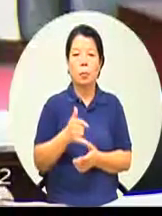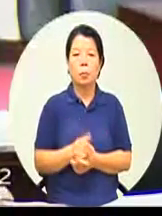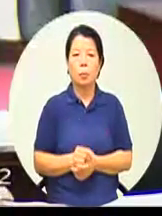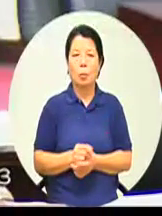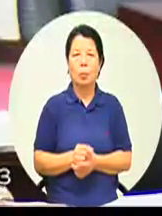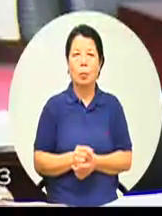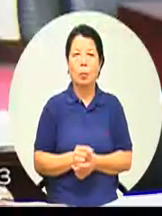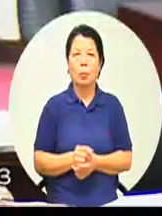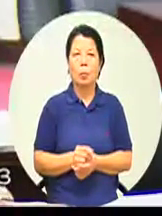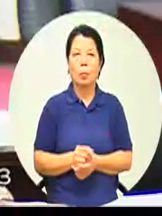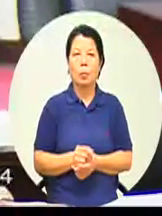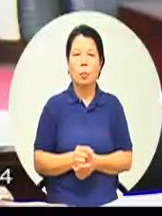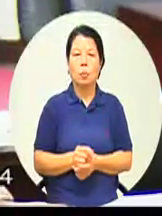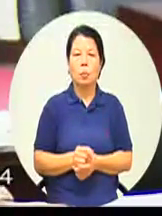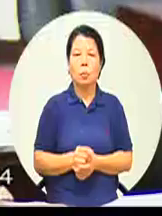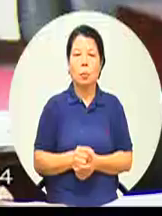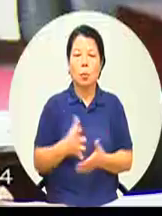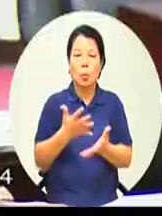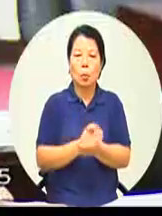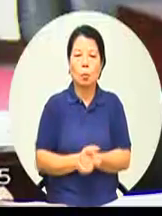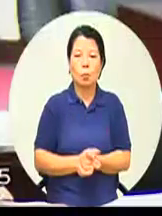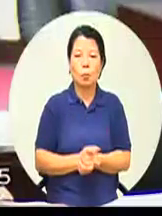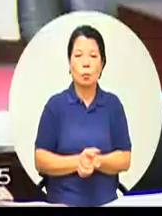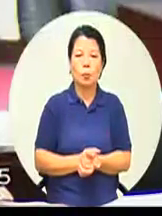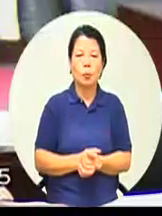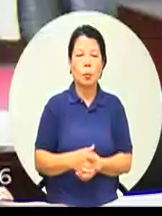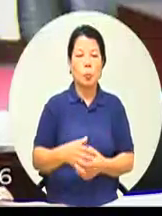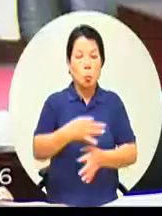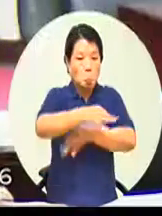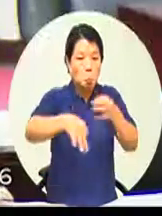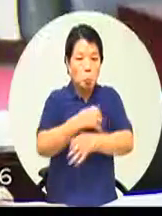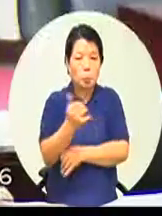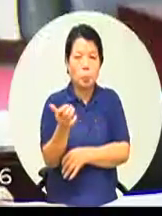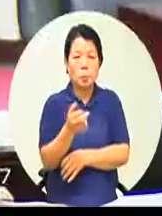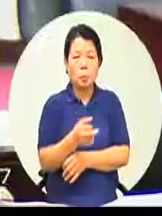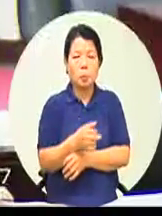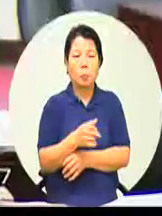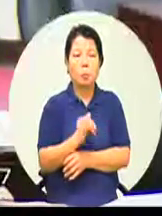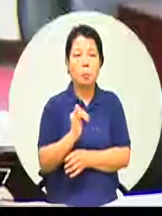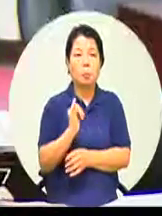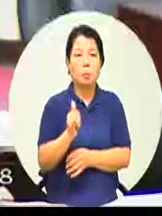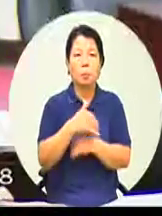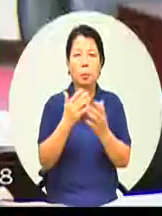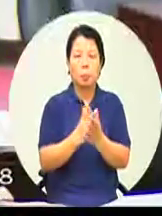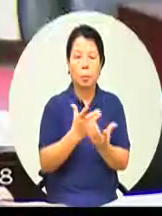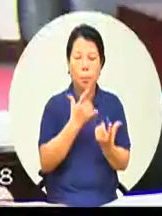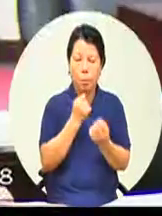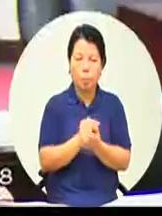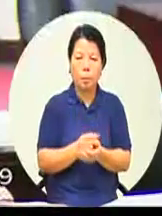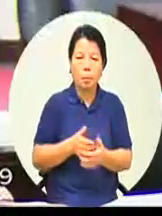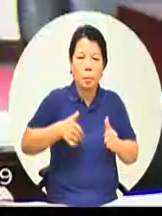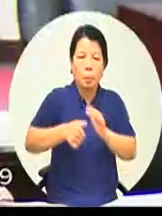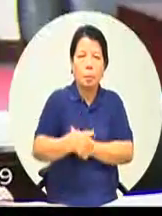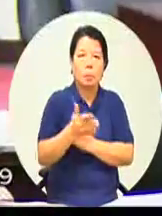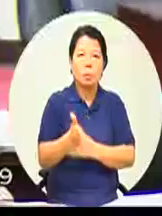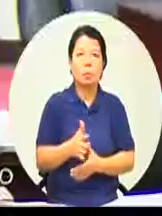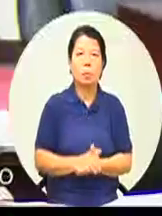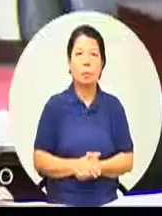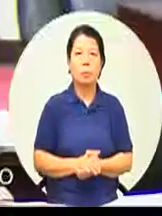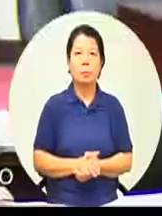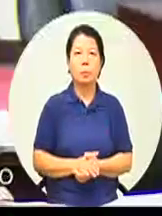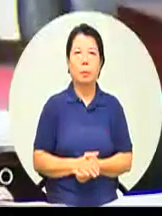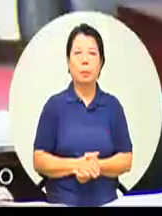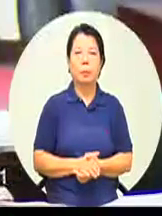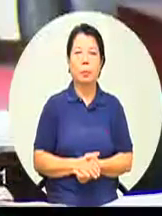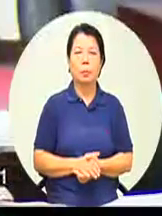是也不属于高收入的家庭？那他可能是属于中后段班 边缘户了， 不是边缘